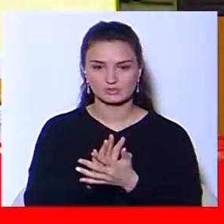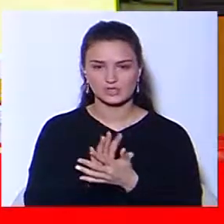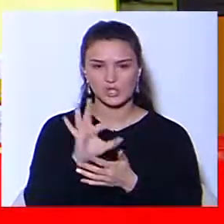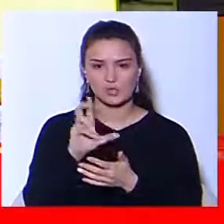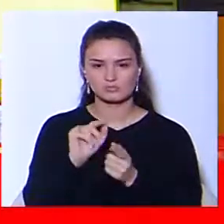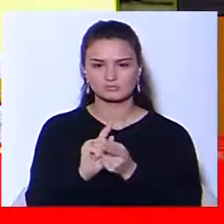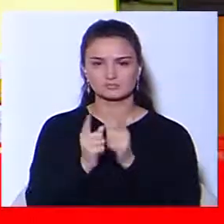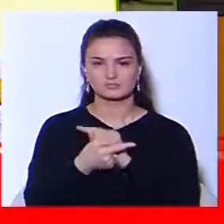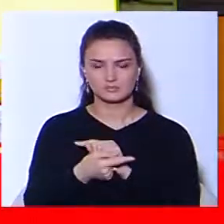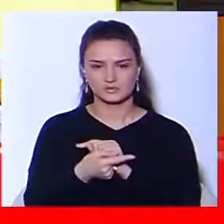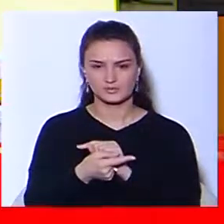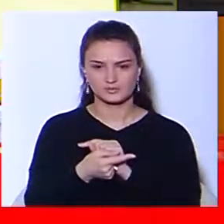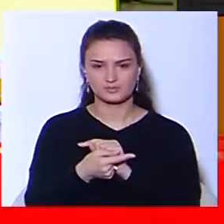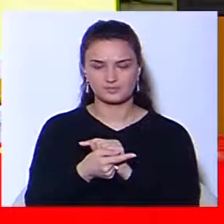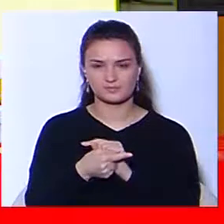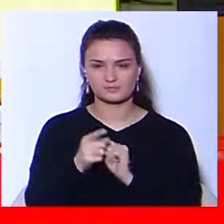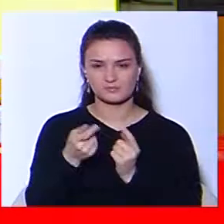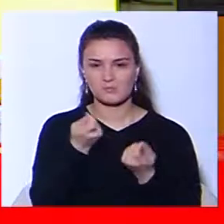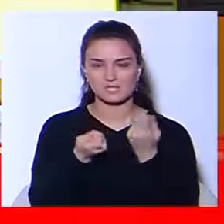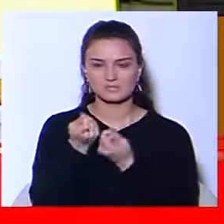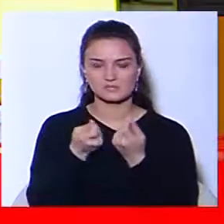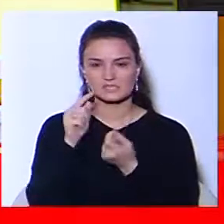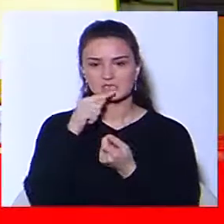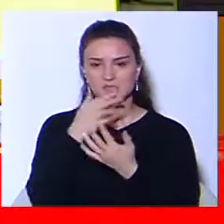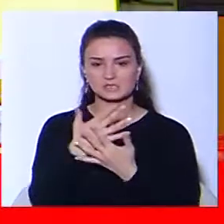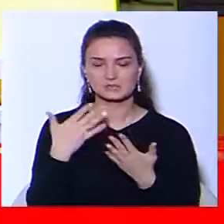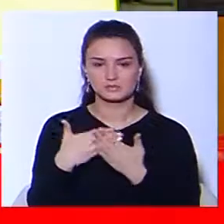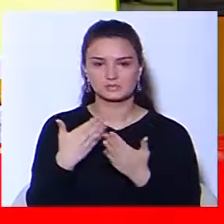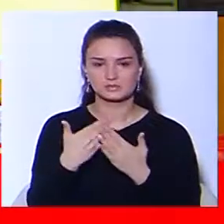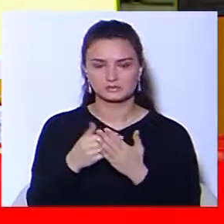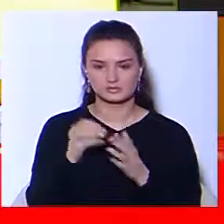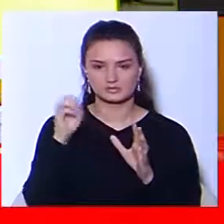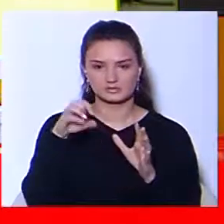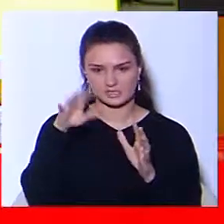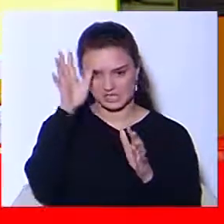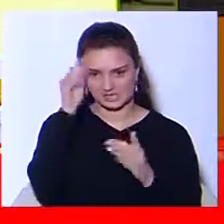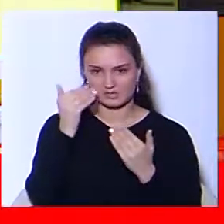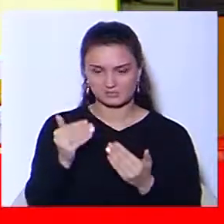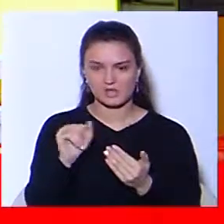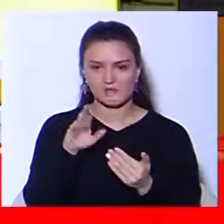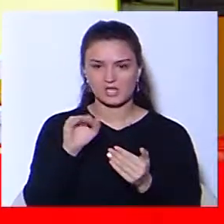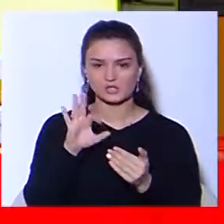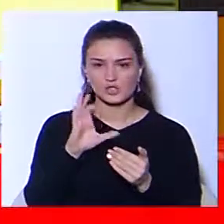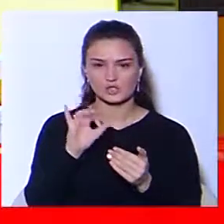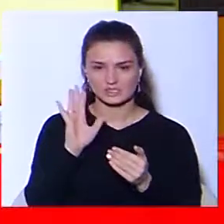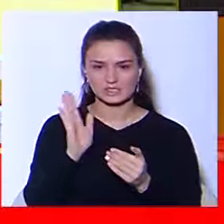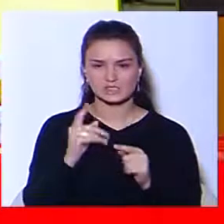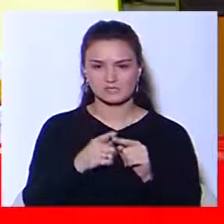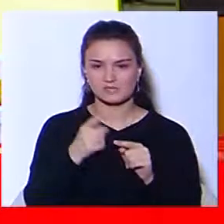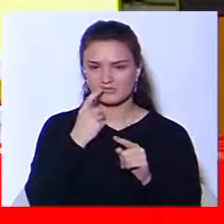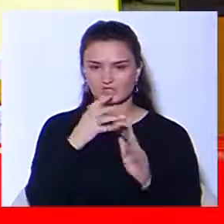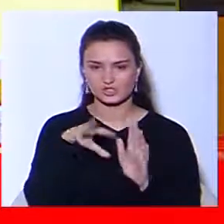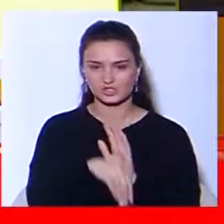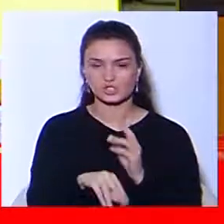დაობებულ, ანუ აფლატოქსინი დაბინძურებულ მარცვლებს, სიმინდისას მაგალითად, დაუყრიან ქათამს, აფლატოქსინი აღმოჩნდება